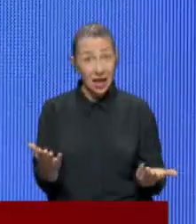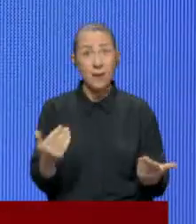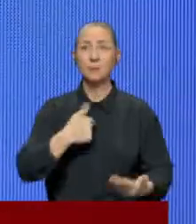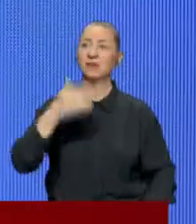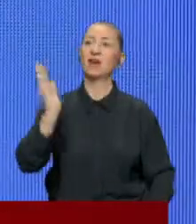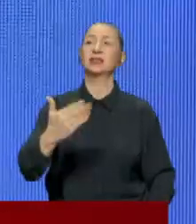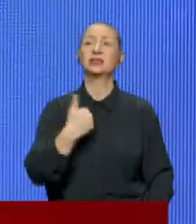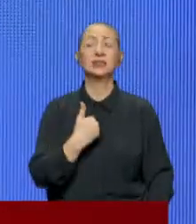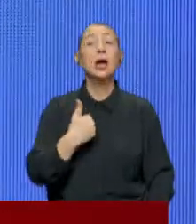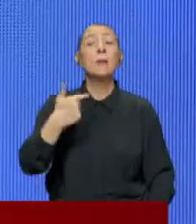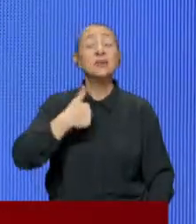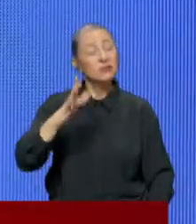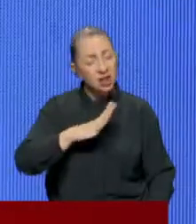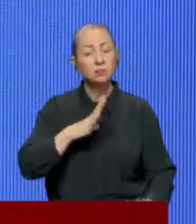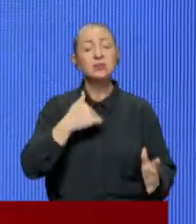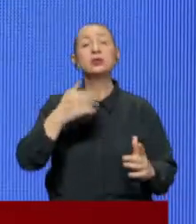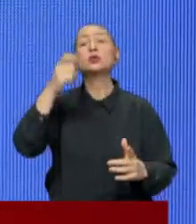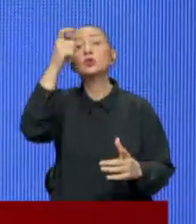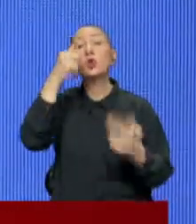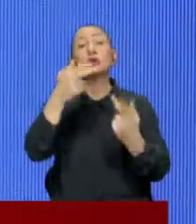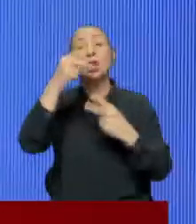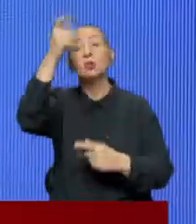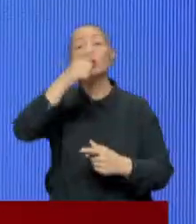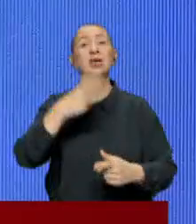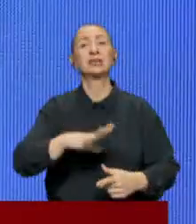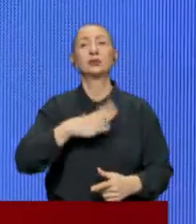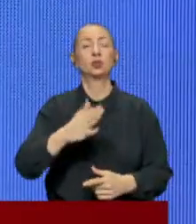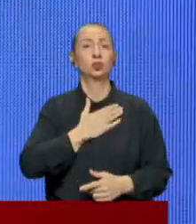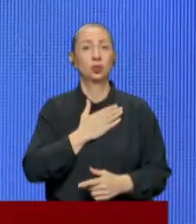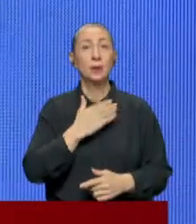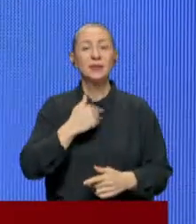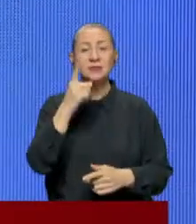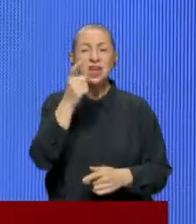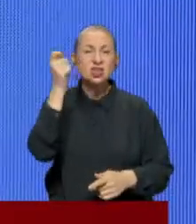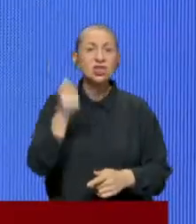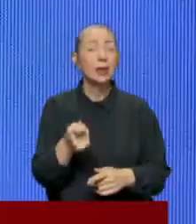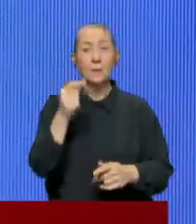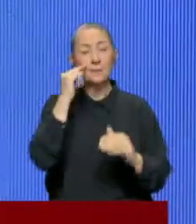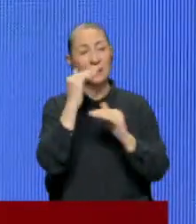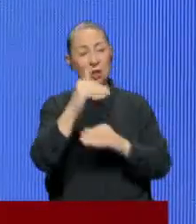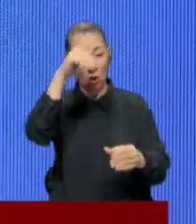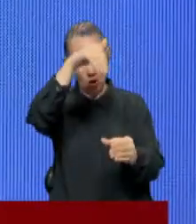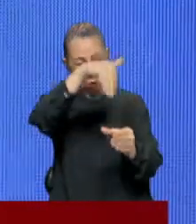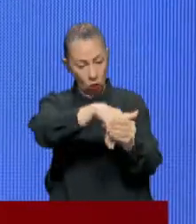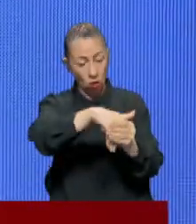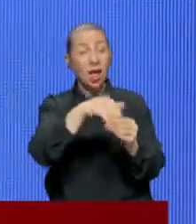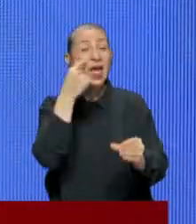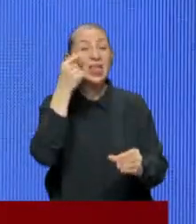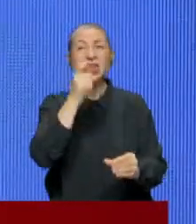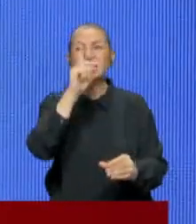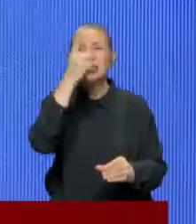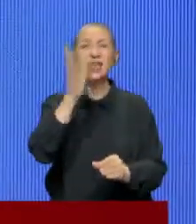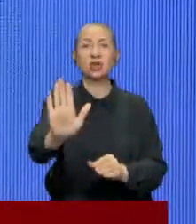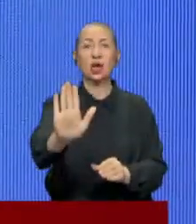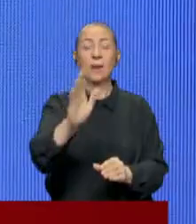biz varız. Çünkü biz konuşan Türkiye'den yanayız. Bizim tek kriterimiz milletin oyunu, bizzat ve